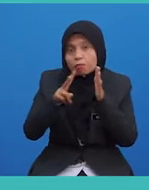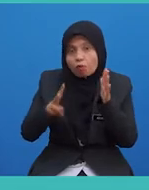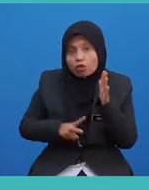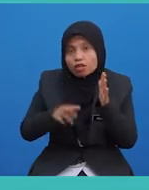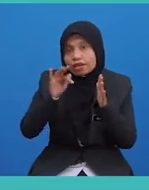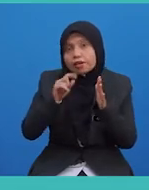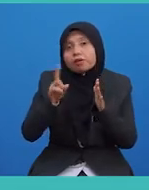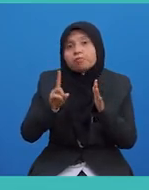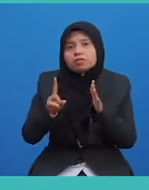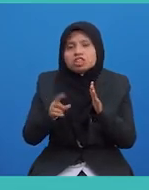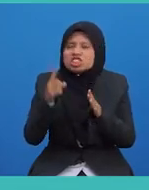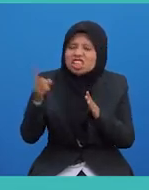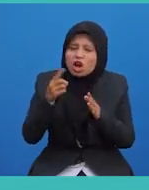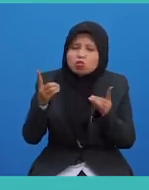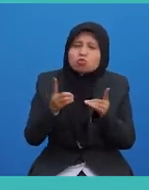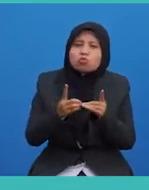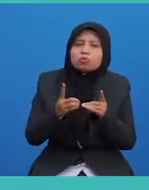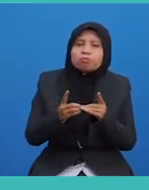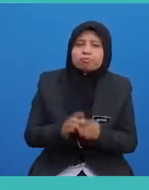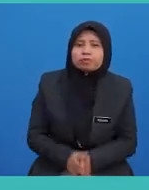kerap ditemui?